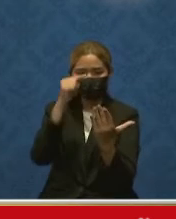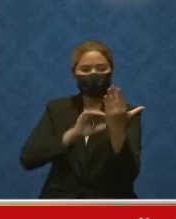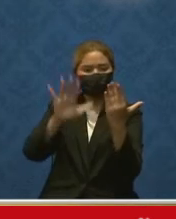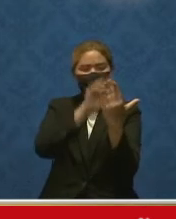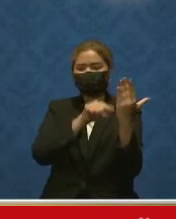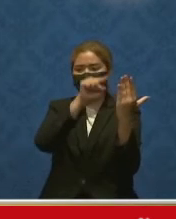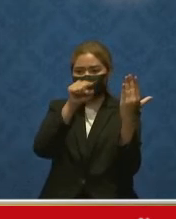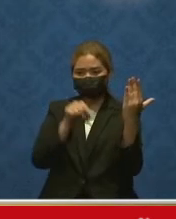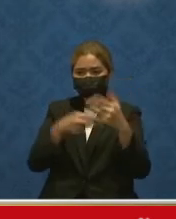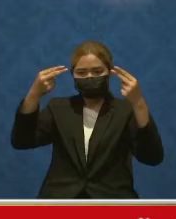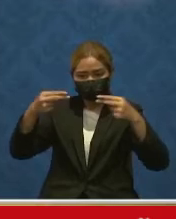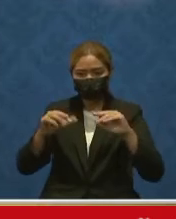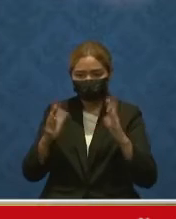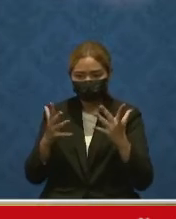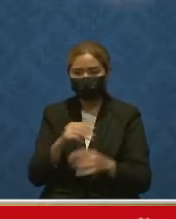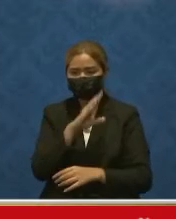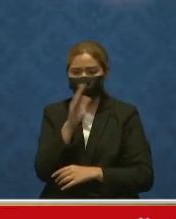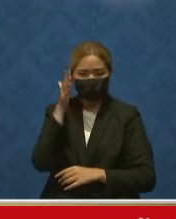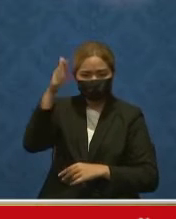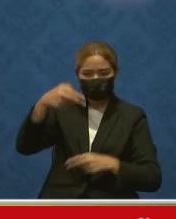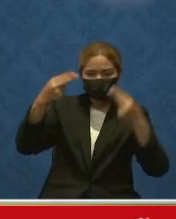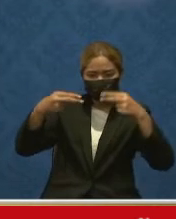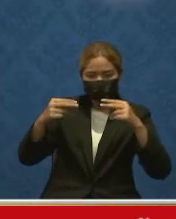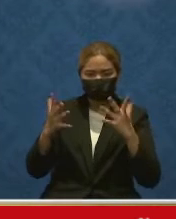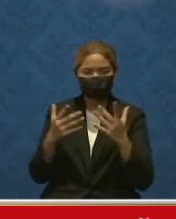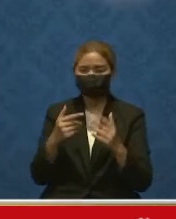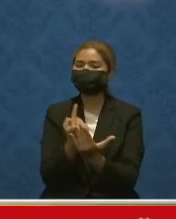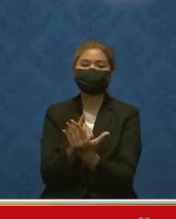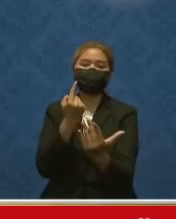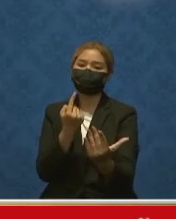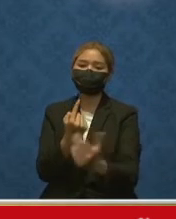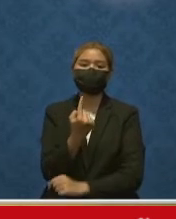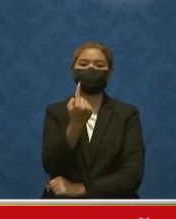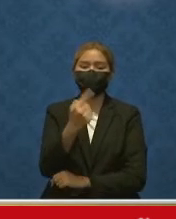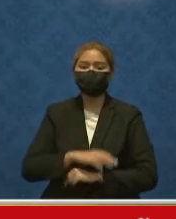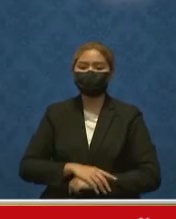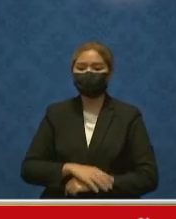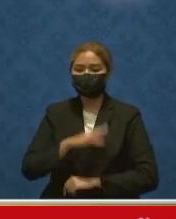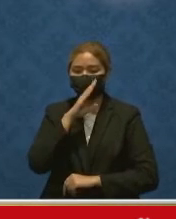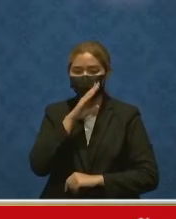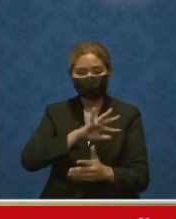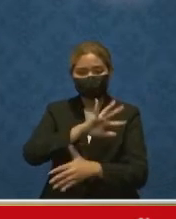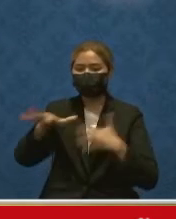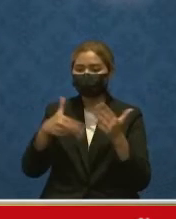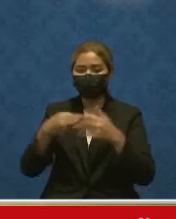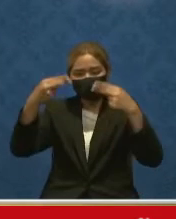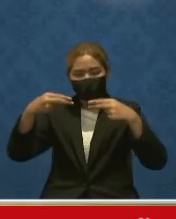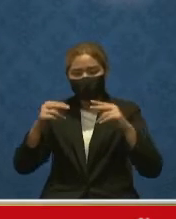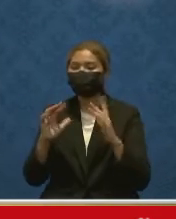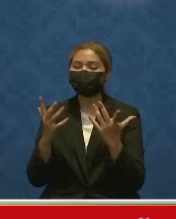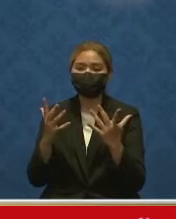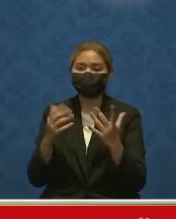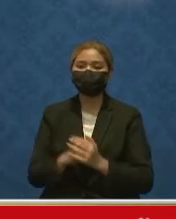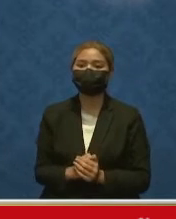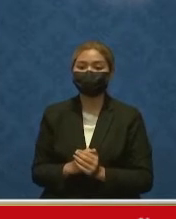มันไม่น่าจะมีถึงมันมีมันก็เป็น 2สงครามตัวแทนทั้งนั้นแหละครับมันไม่ใช่สงครามที่เราไปรบกับใครได้วันนั้น